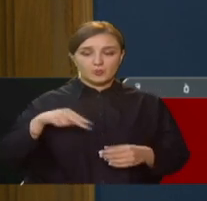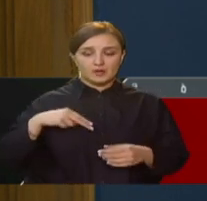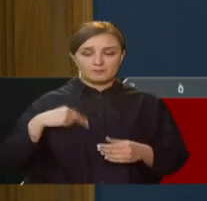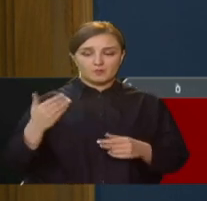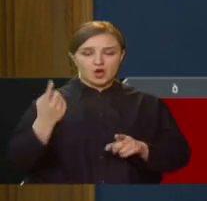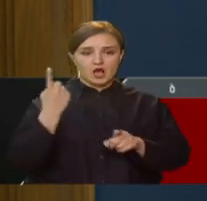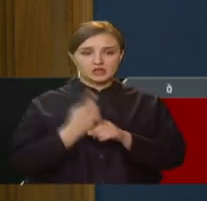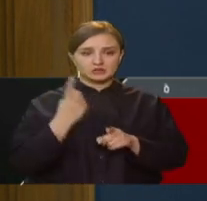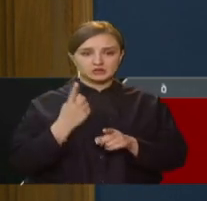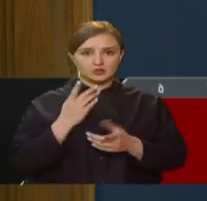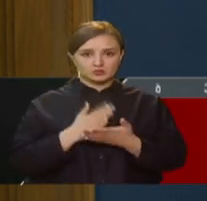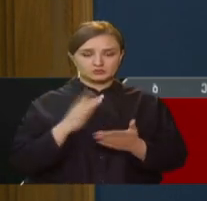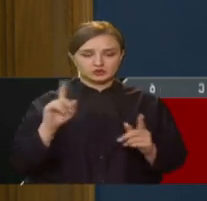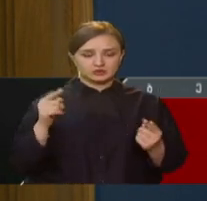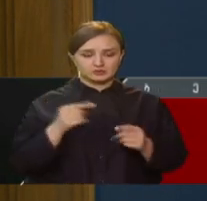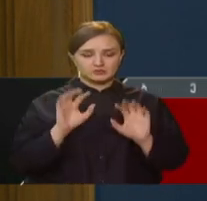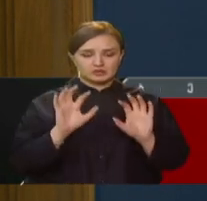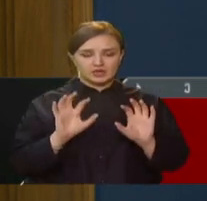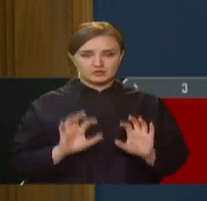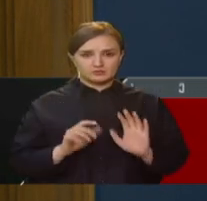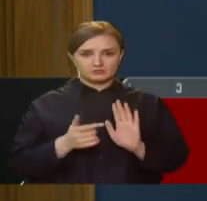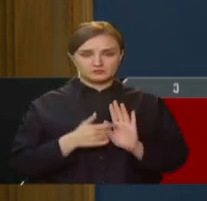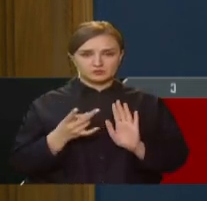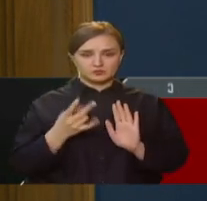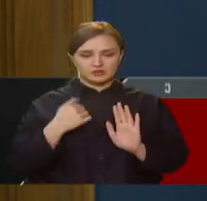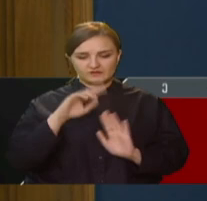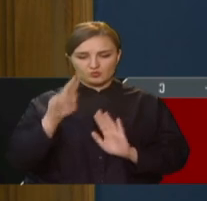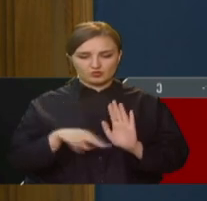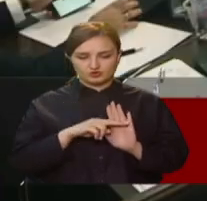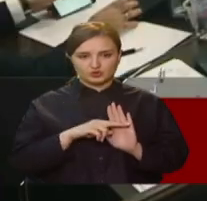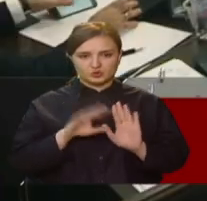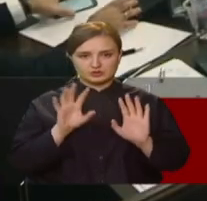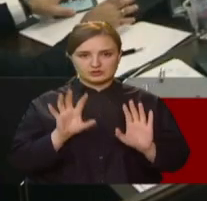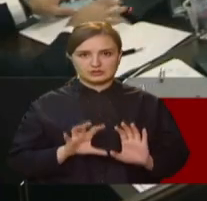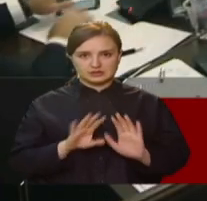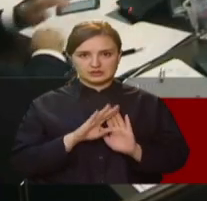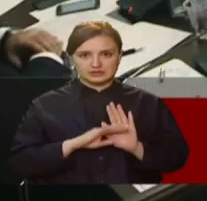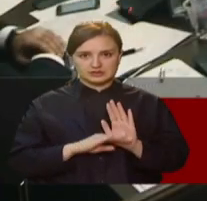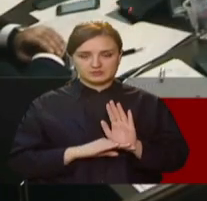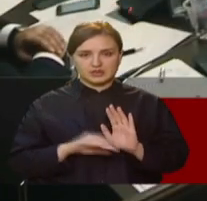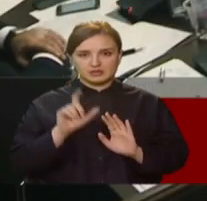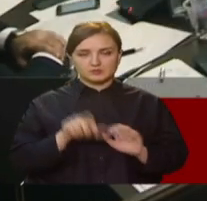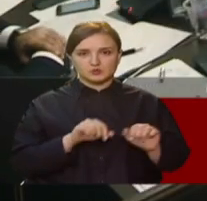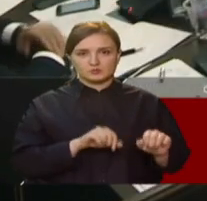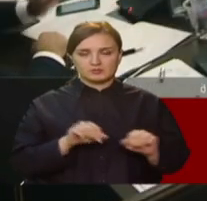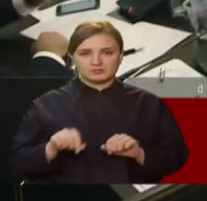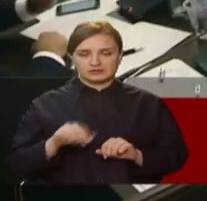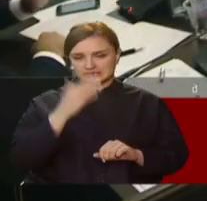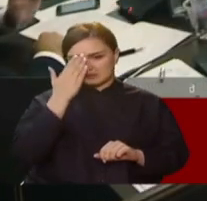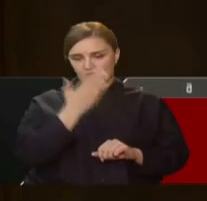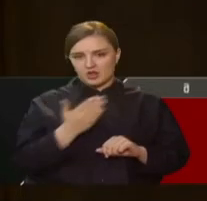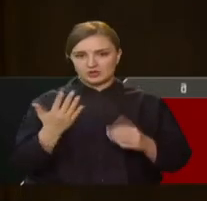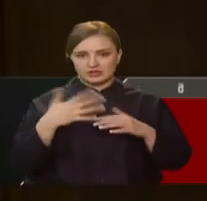მიერ შესაბამისი კანონმდებლობის საფუძველზე, ჩვენ უნდა დავემორჩილოთ იმ წესებს. ადამიანის უფლებათა დაცვისა და სამოქალაქო